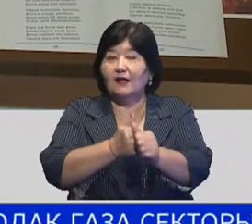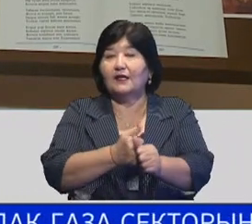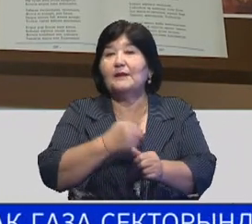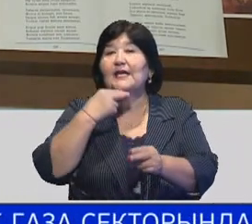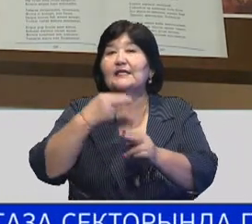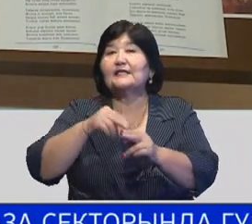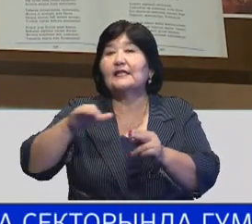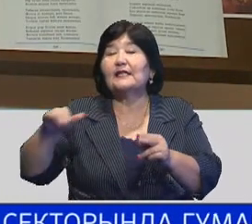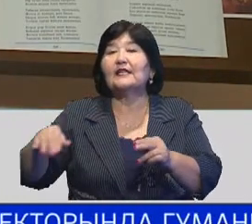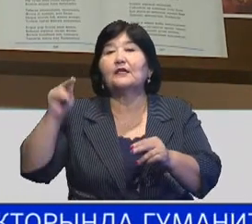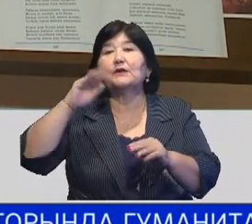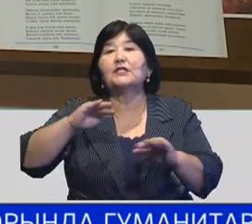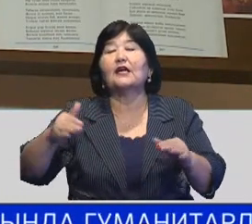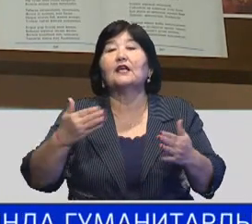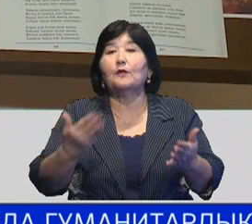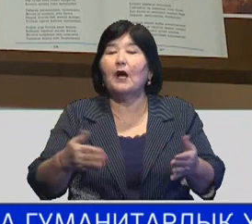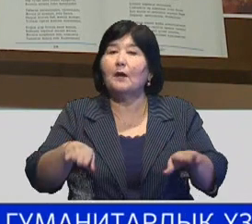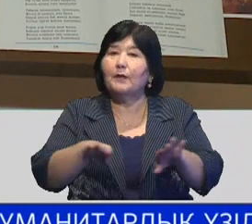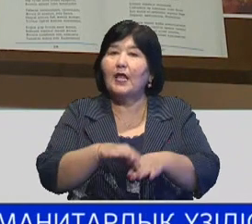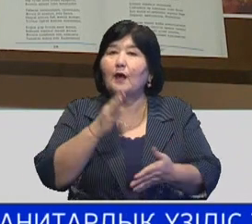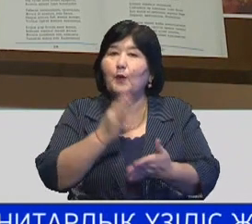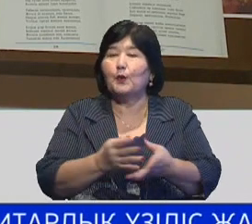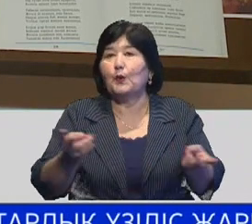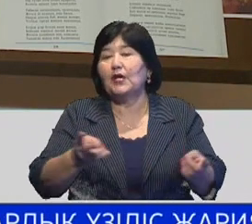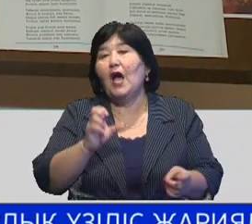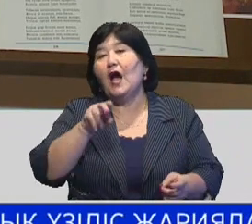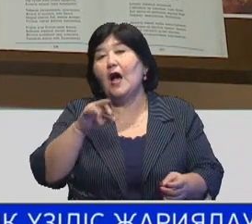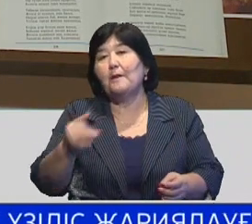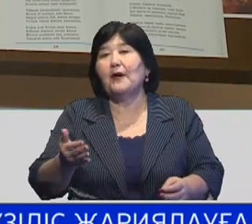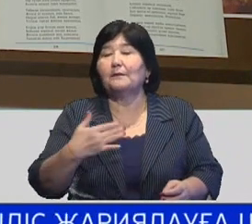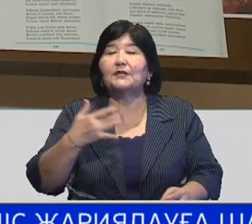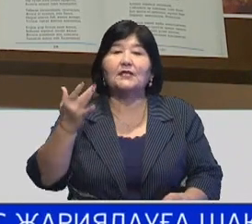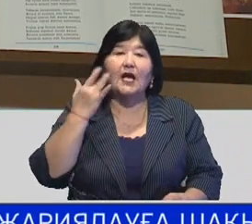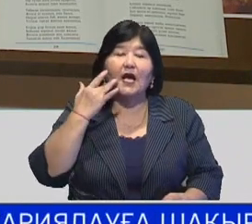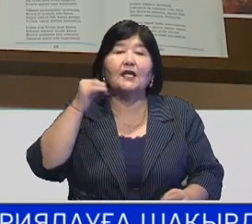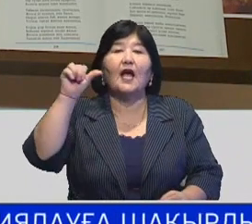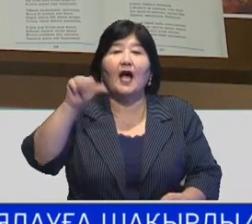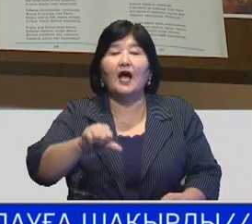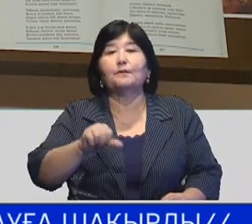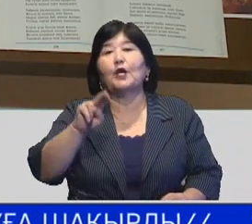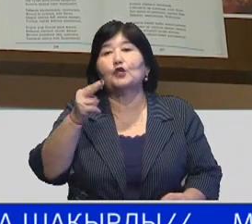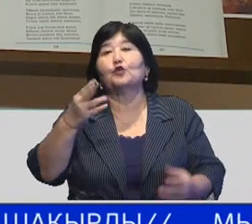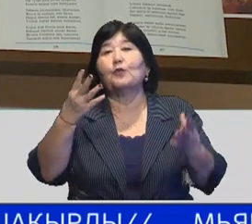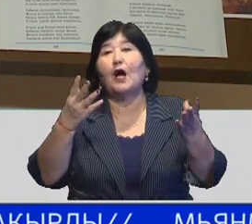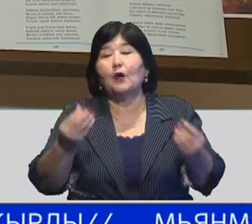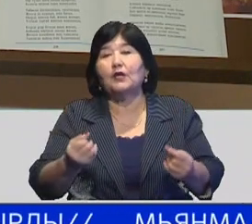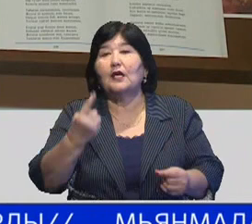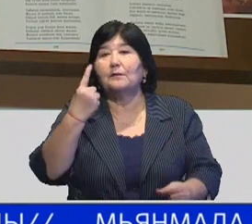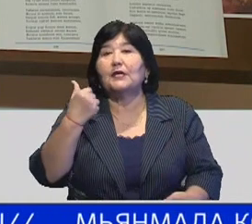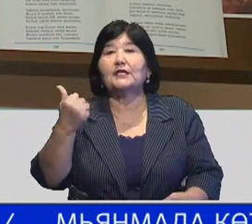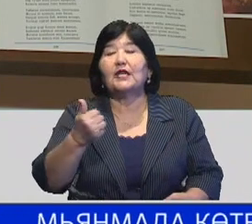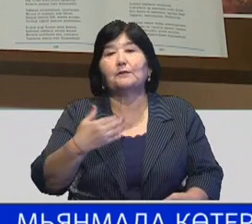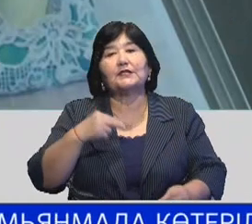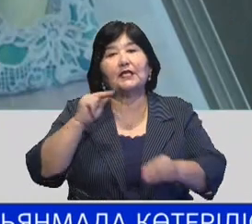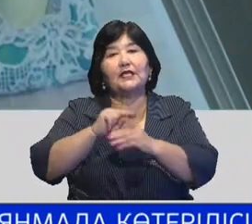сіңлілерім, шәкірттерім былай болу керек деп апай бізді әр аптаның жұма күнінде бір сағат бізге